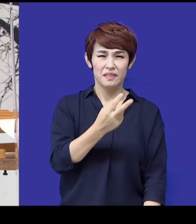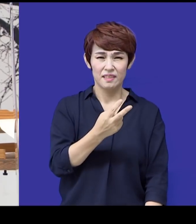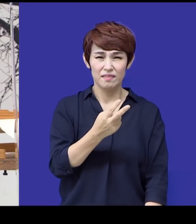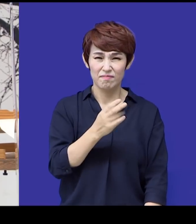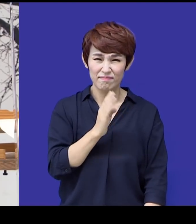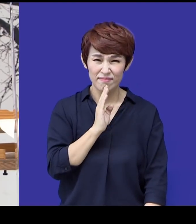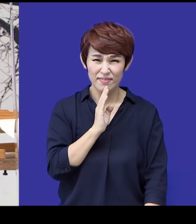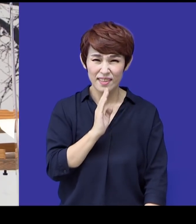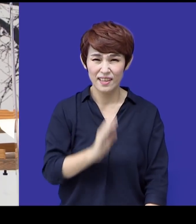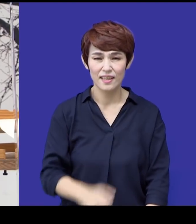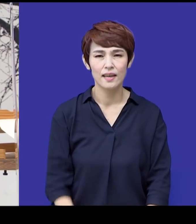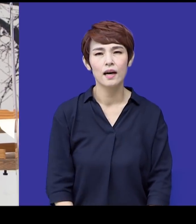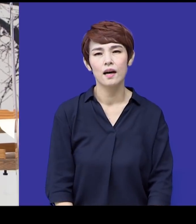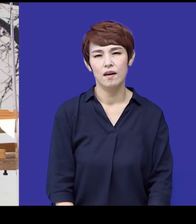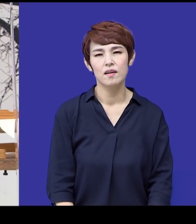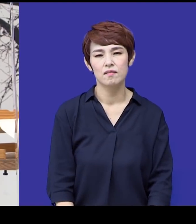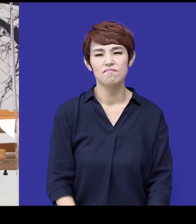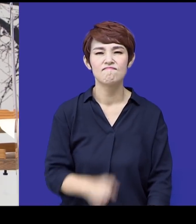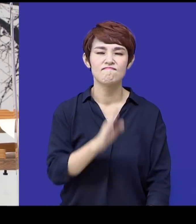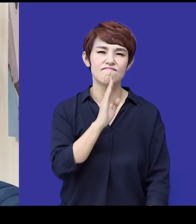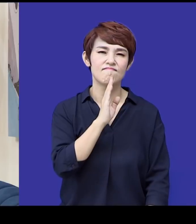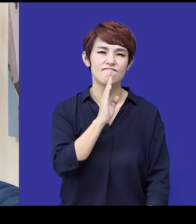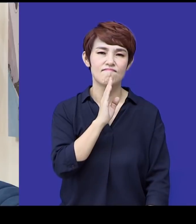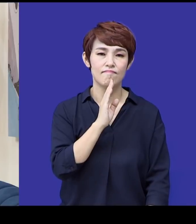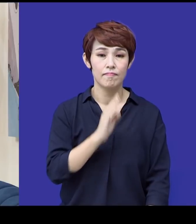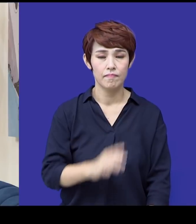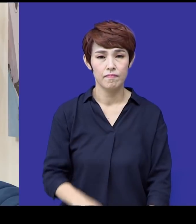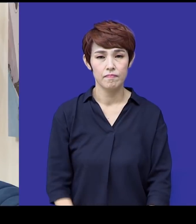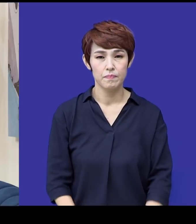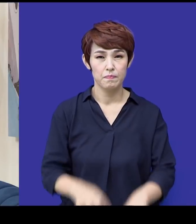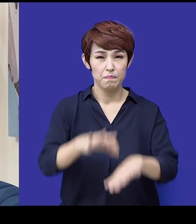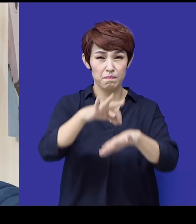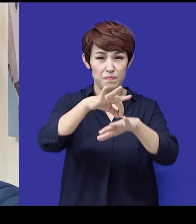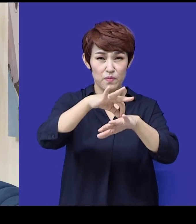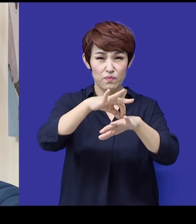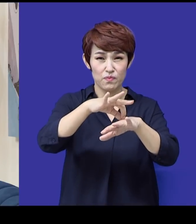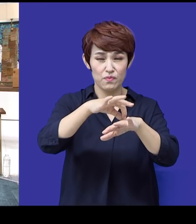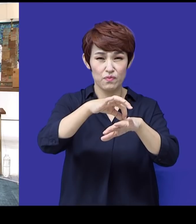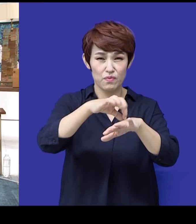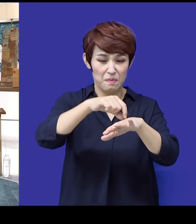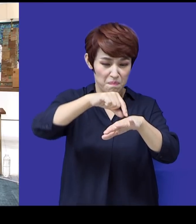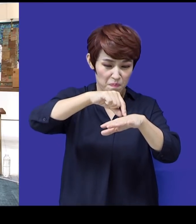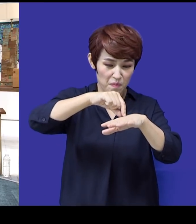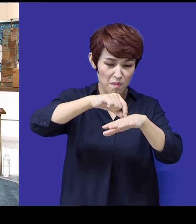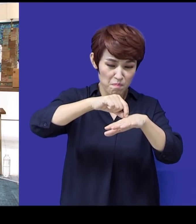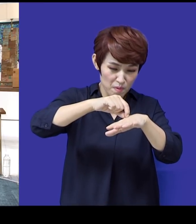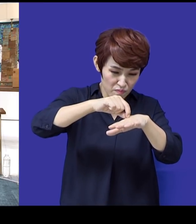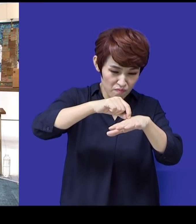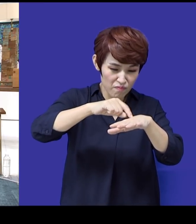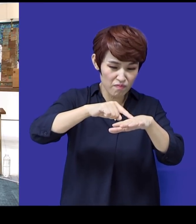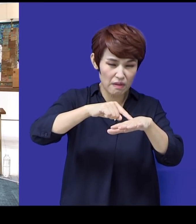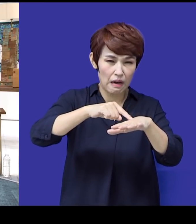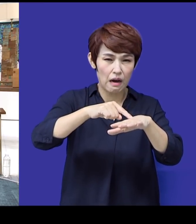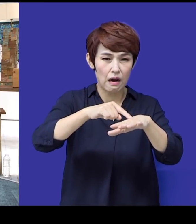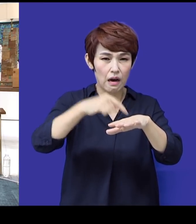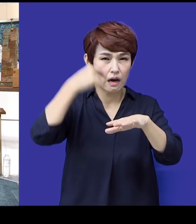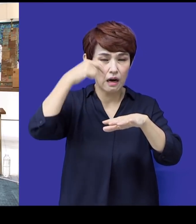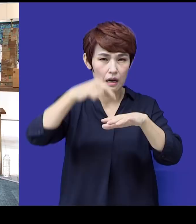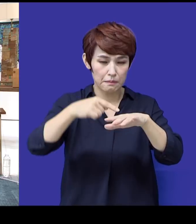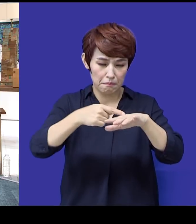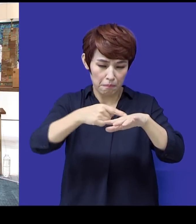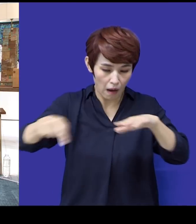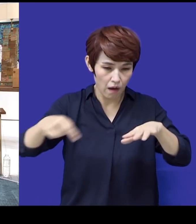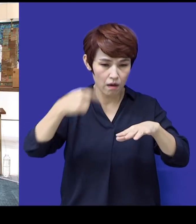표현해도 되나요? 이제 신환들이 많이 생기고 피부가 이렇게 저 감각이 없어가지고 이렇게 상처가